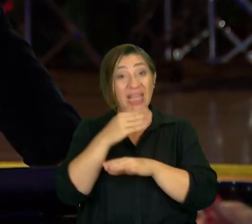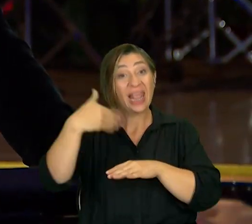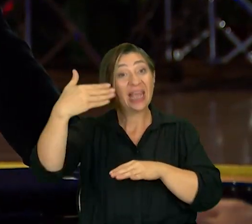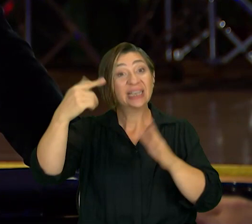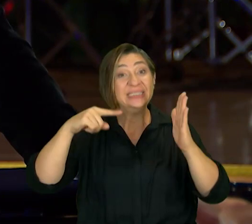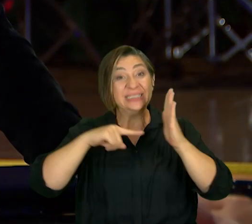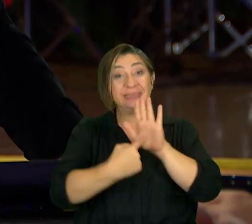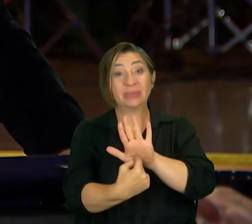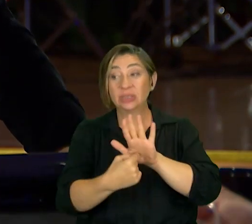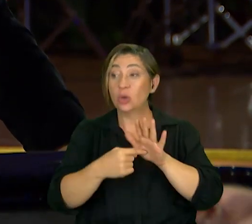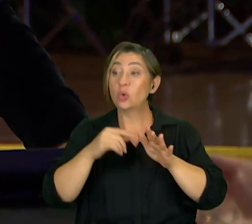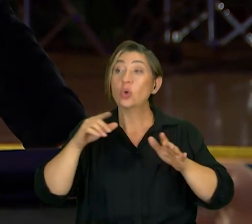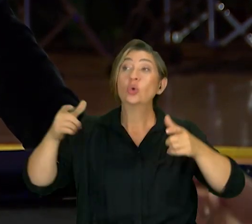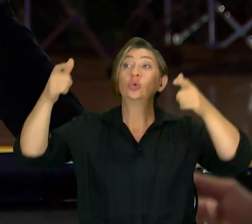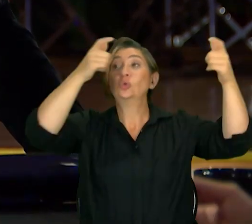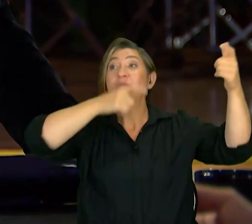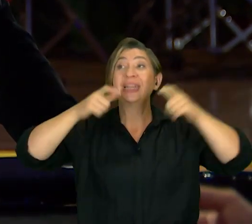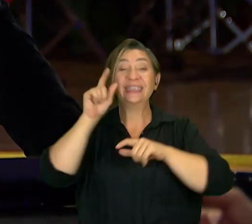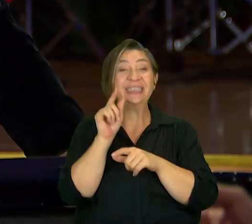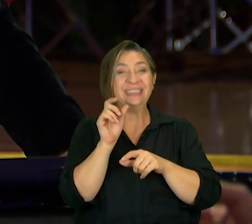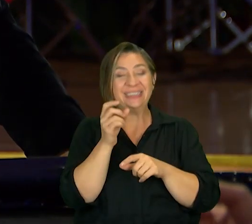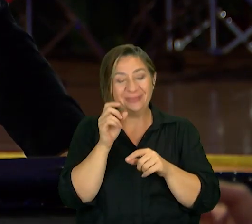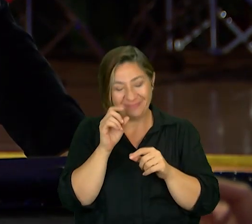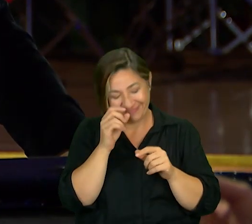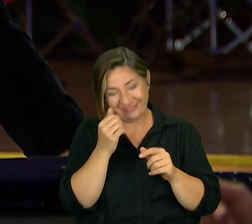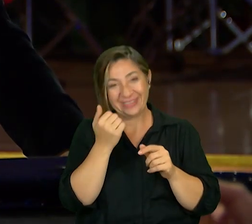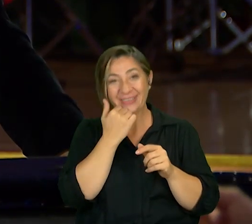ispatlanacak. Hakikaten uzaylıların gelip spermlerini çaldığı biliyorsunuz kendi açıkladı.